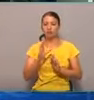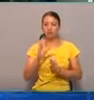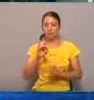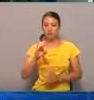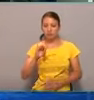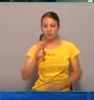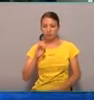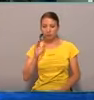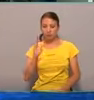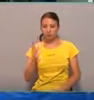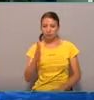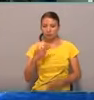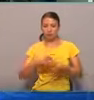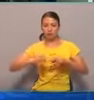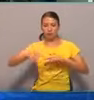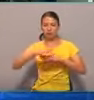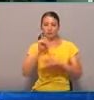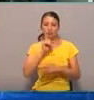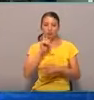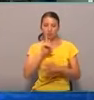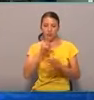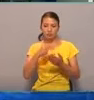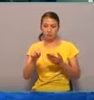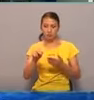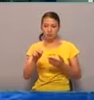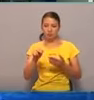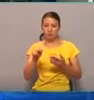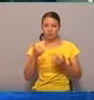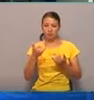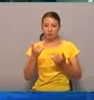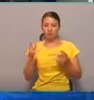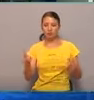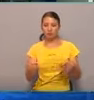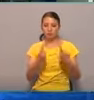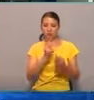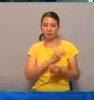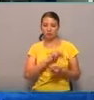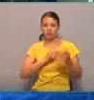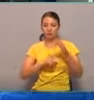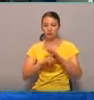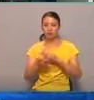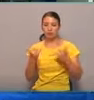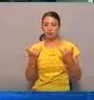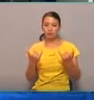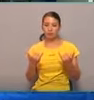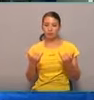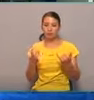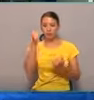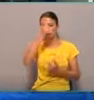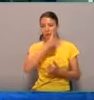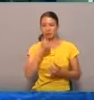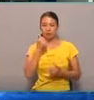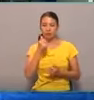сол аумақтарды уақытша алып қазір абаттандыру жұмыстары басталды былтыр. Енді биыл Құдай бұйырса